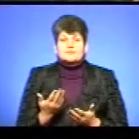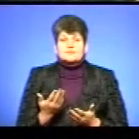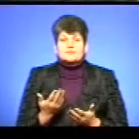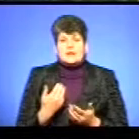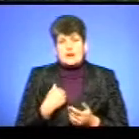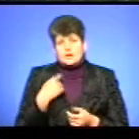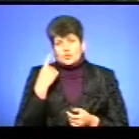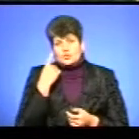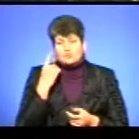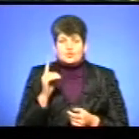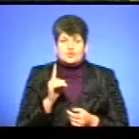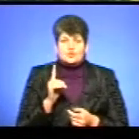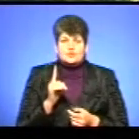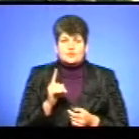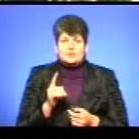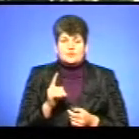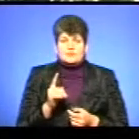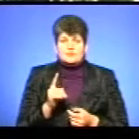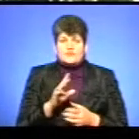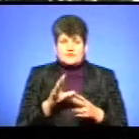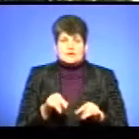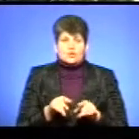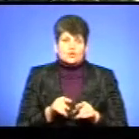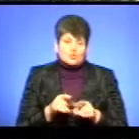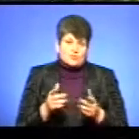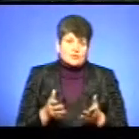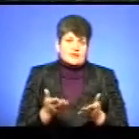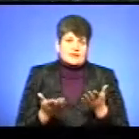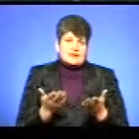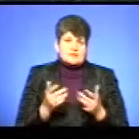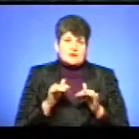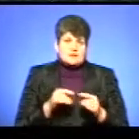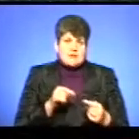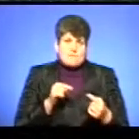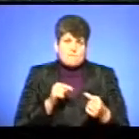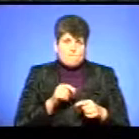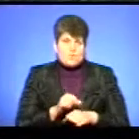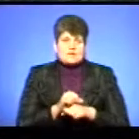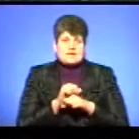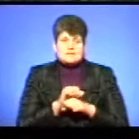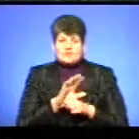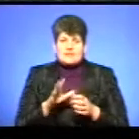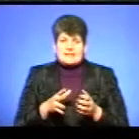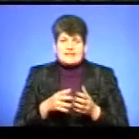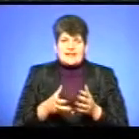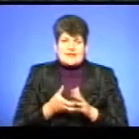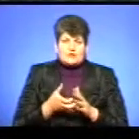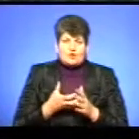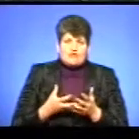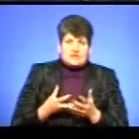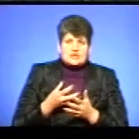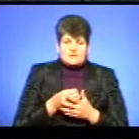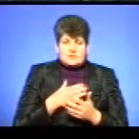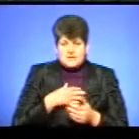Я думаю, що все одно якісь акції протесту при нефінансуванні, при наших заробітних